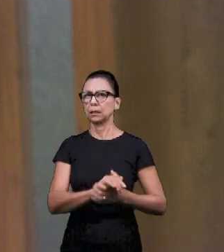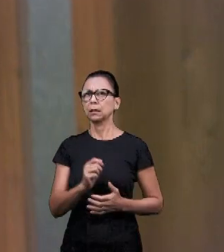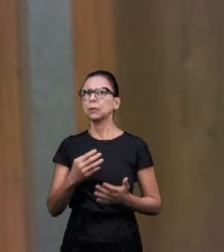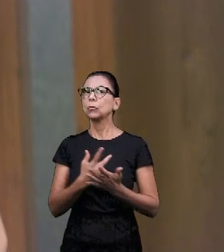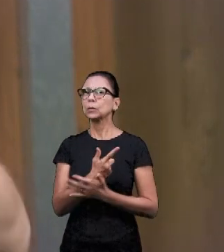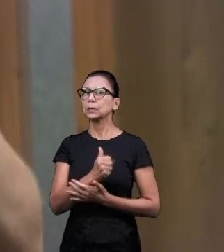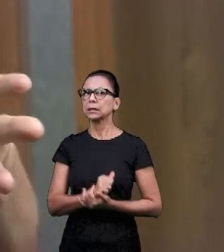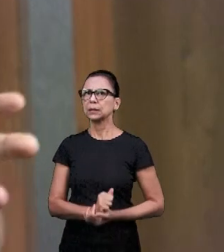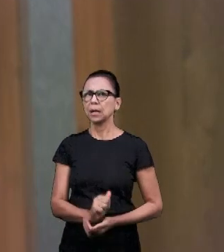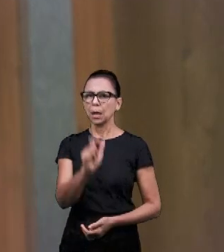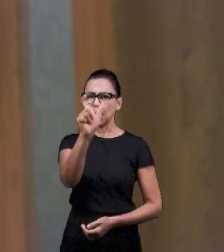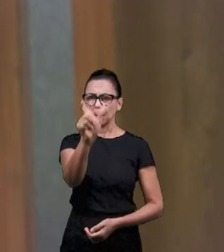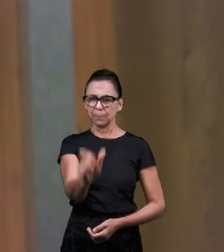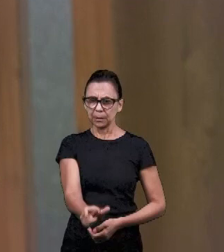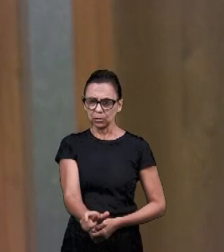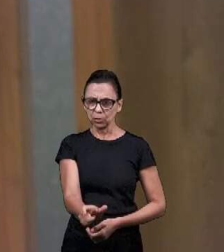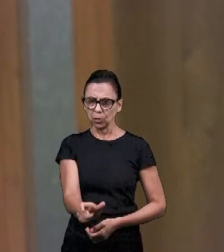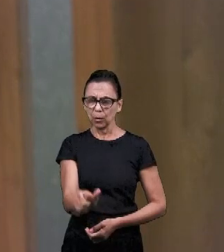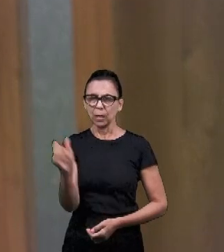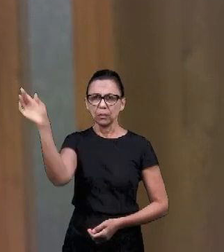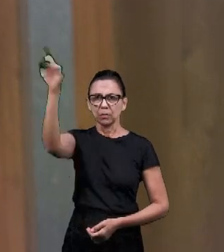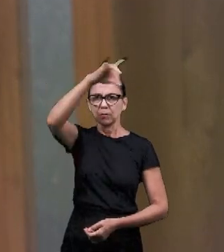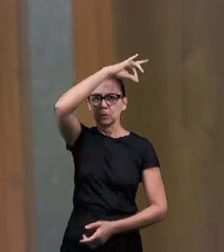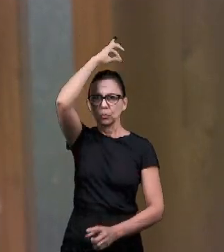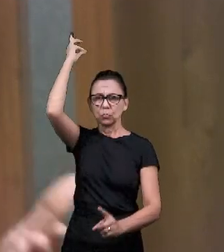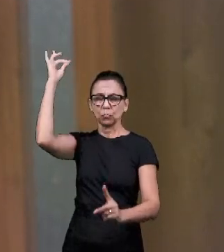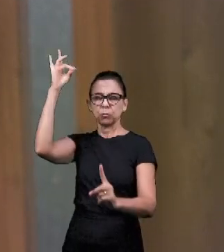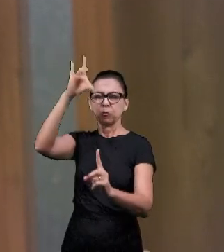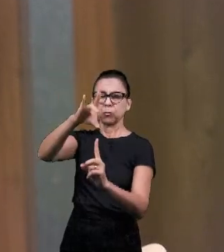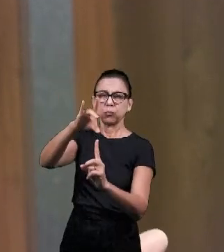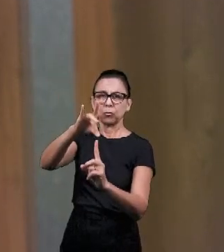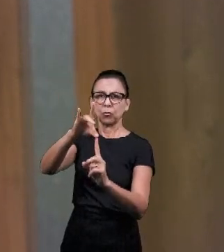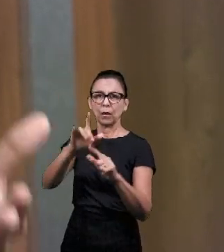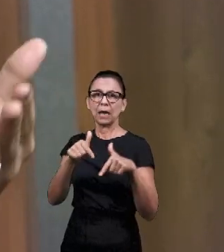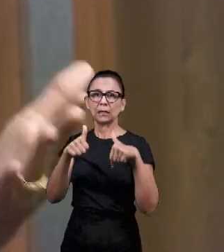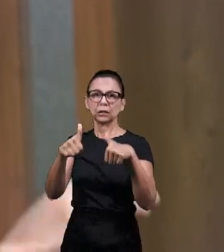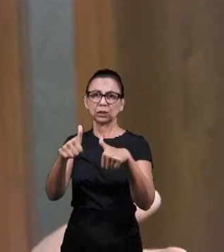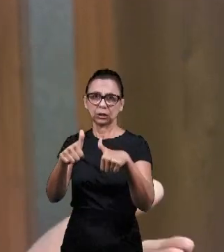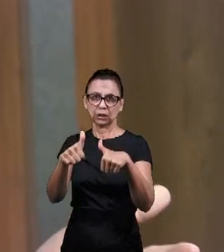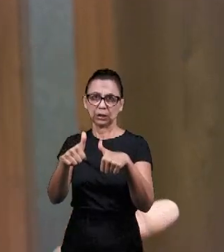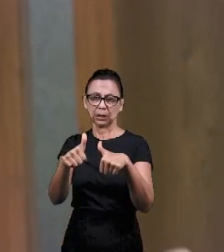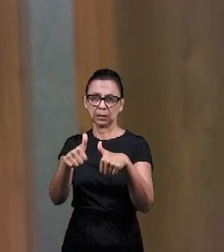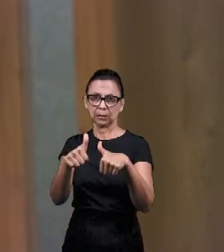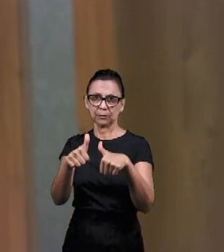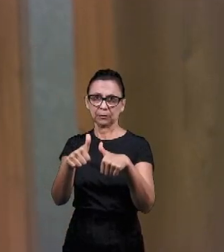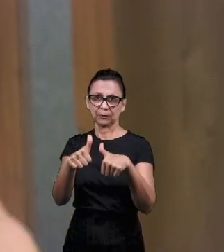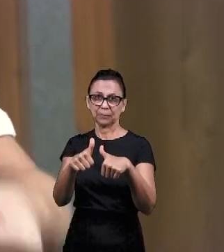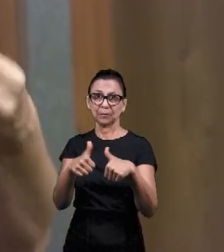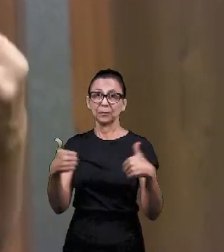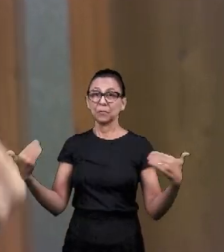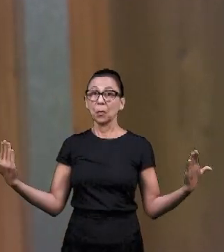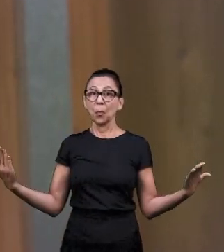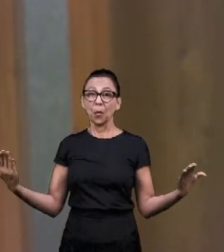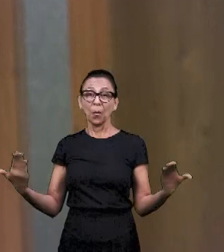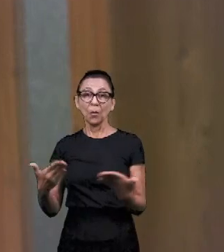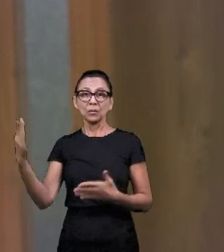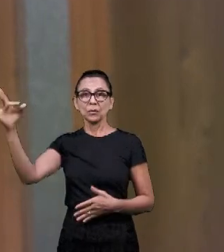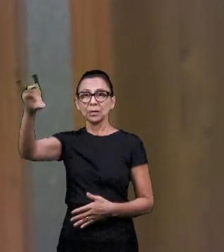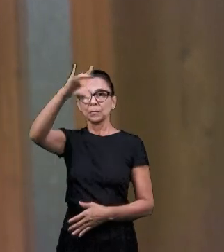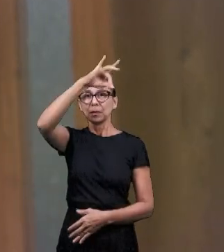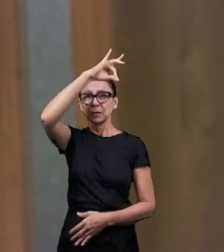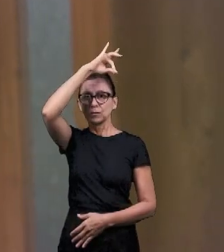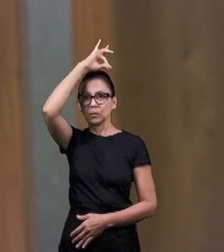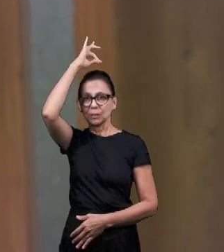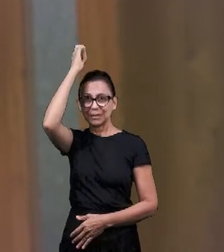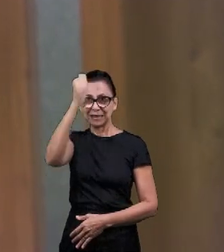homme, pour un acte spécifique de Dieu. Mais aujourd'hui, nous vivons le temps de la grâce. Le Saint-Esprit a été versé